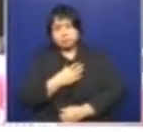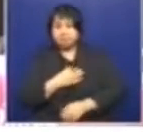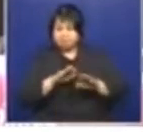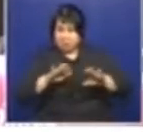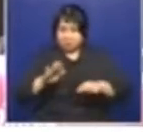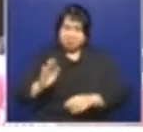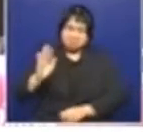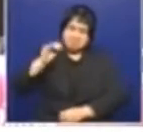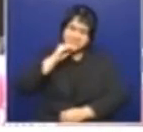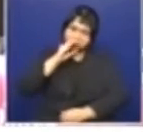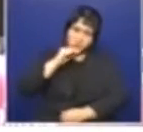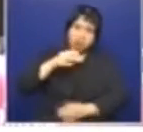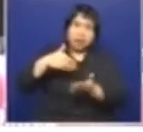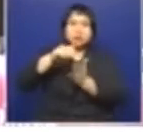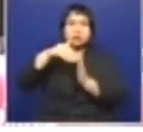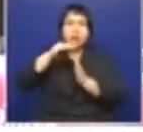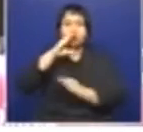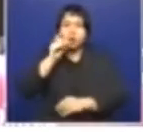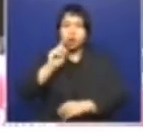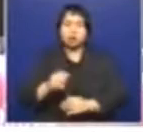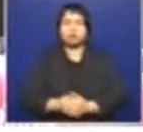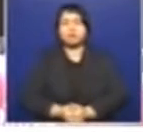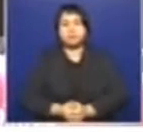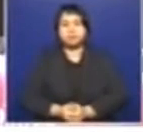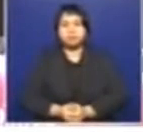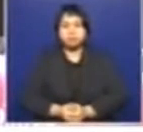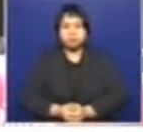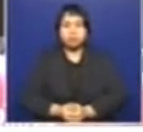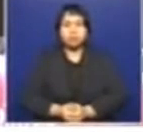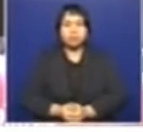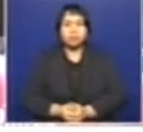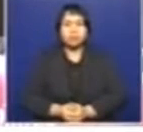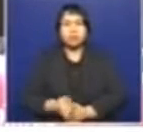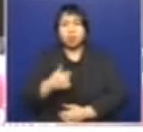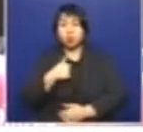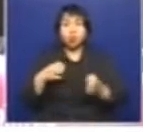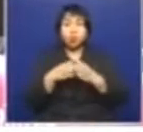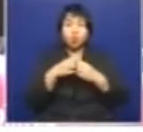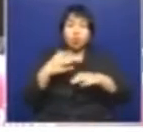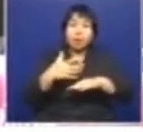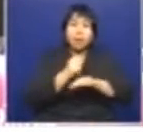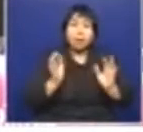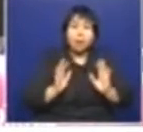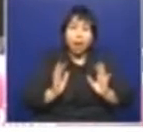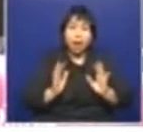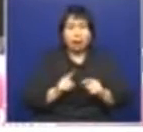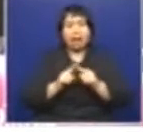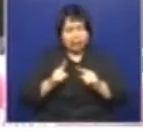คเหนือก็บอกว่าไงฮะบอกว่าไม่พวกหนูยุ่งการเมืองแต่การเมืองมันมายุ่